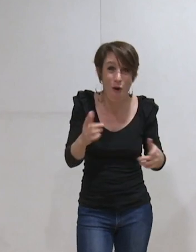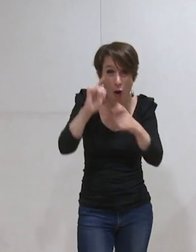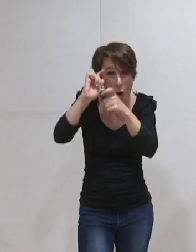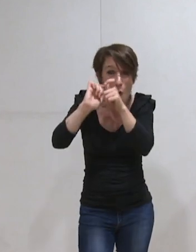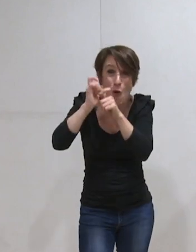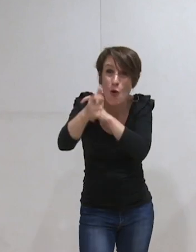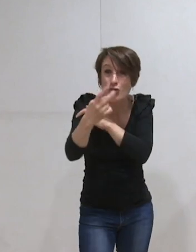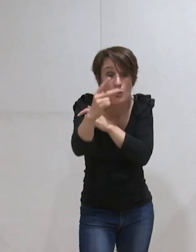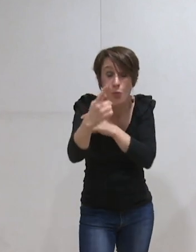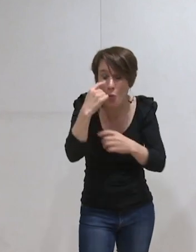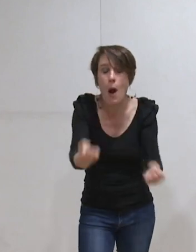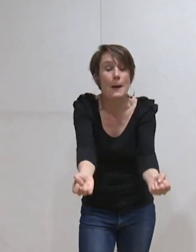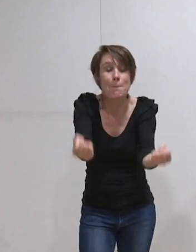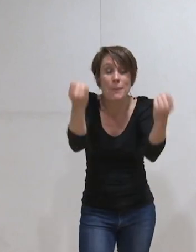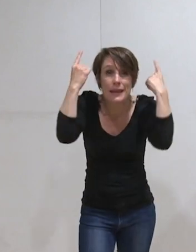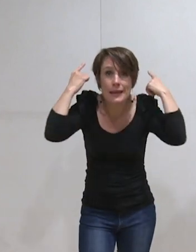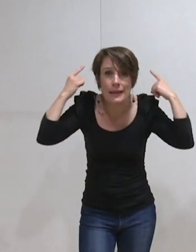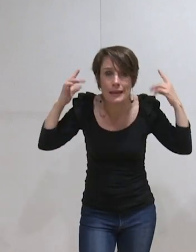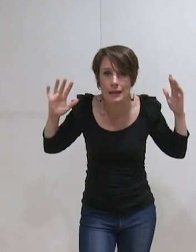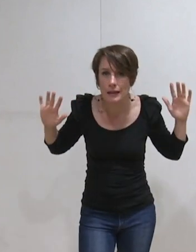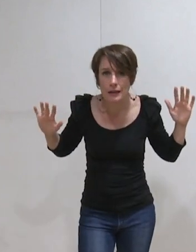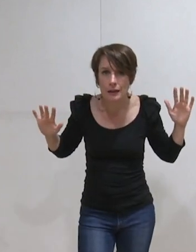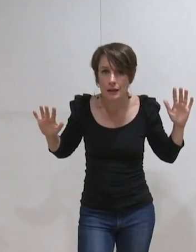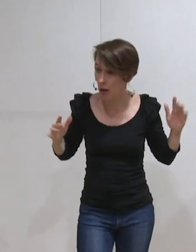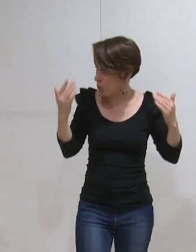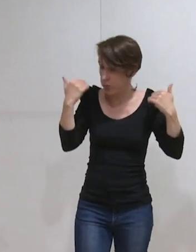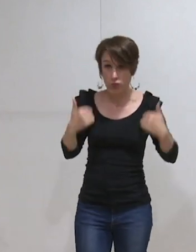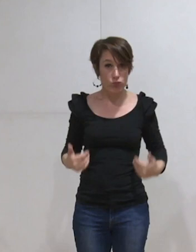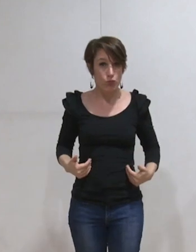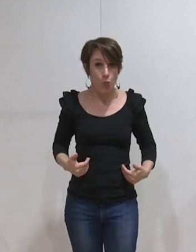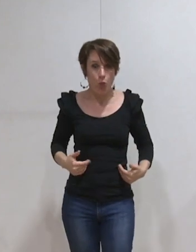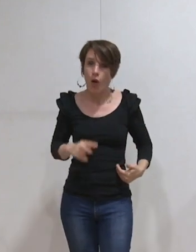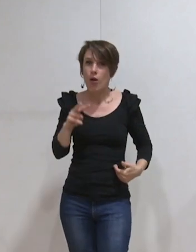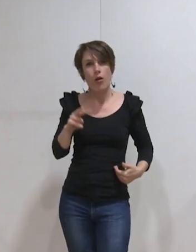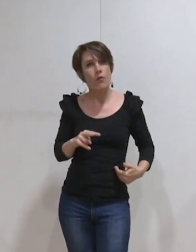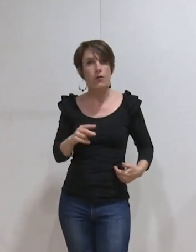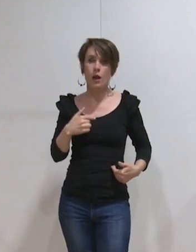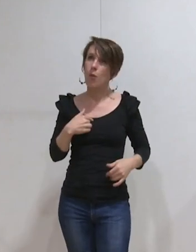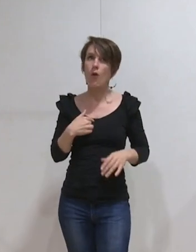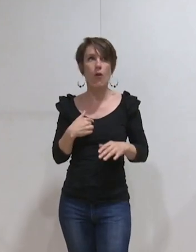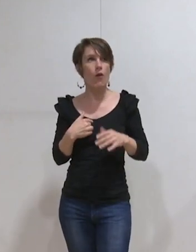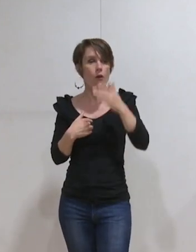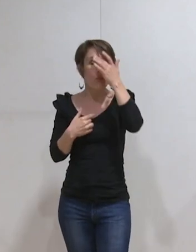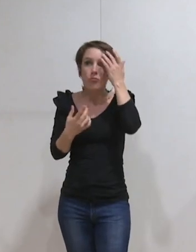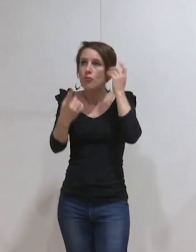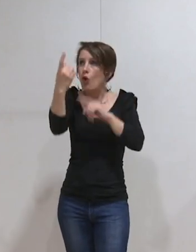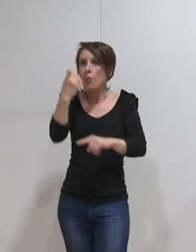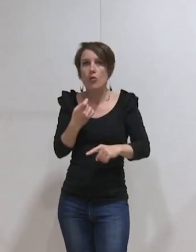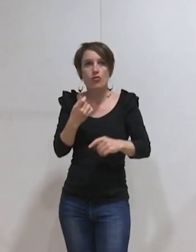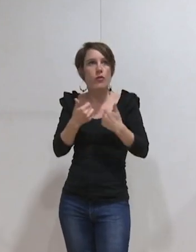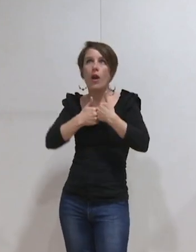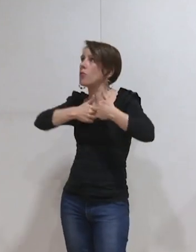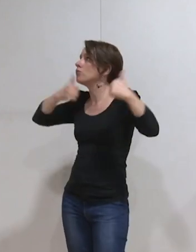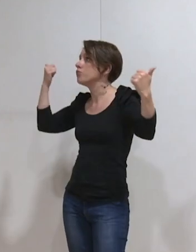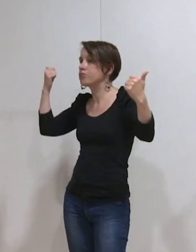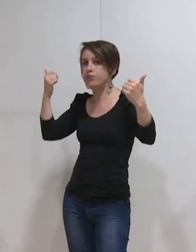logique et pourtant et pourtant je ne pense pas être issu particulièrement d'un système quelconque et certainement pas en tout cas